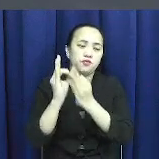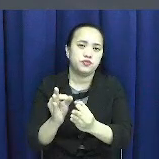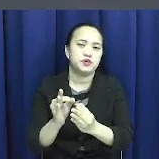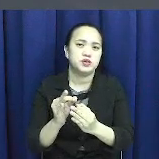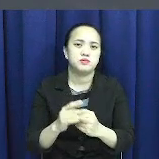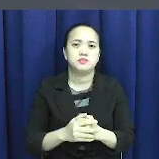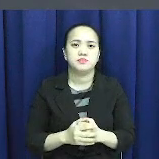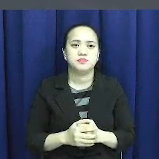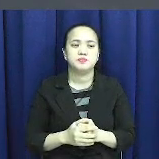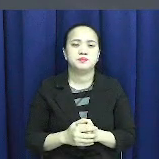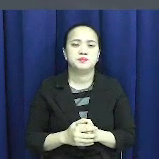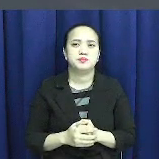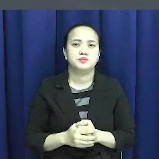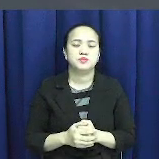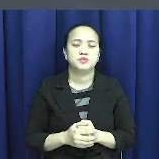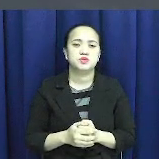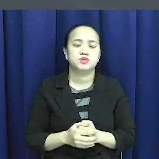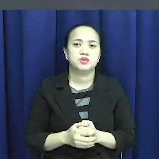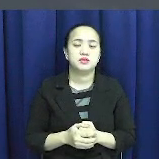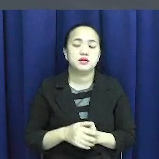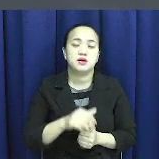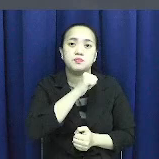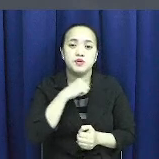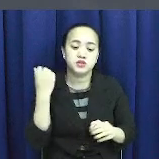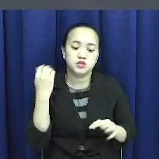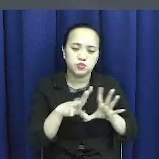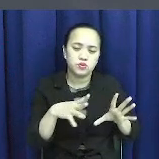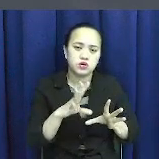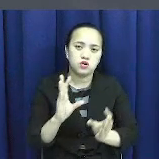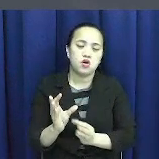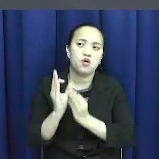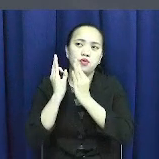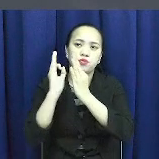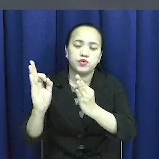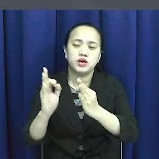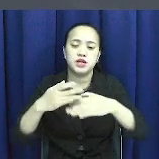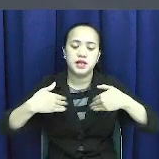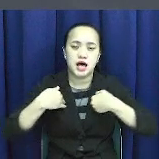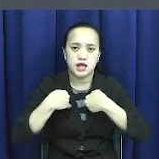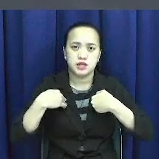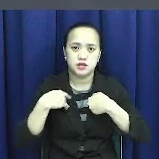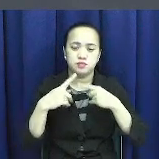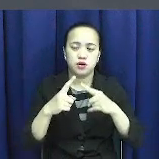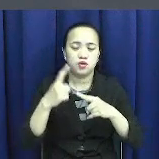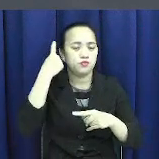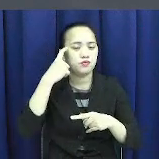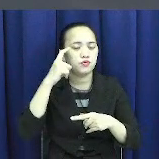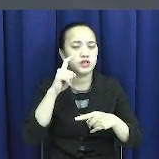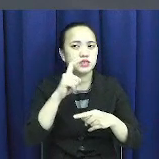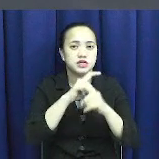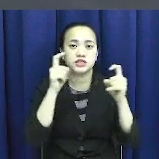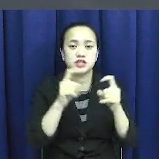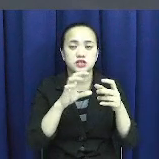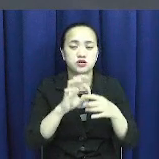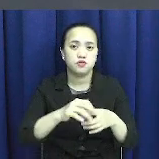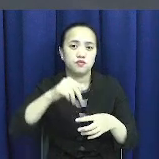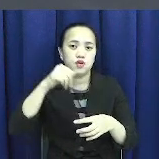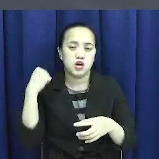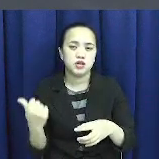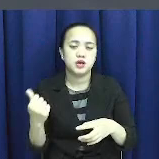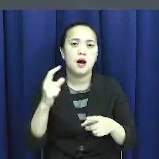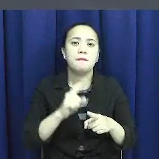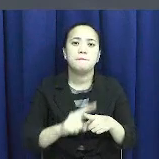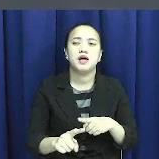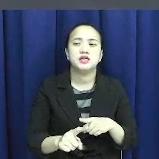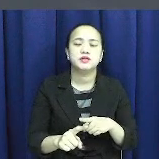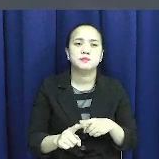mag-offer ng mga hayop para sa kasalanan ng iba. Pero sinabi ng Biblia, yung offering for